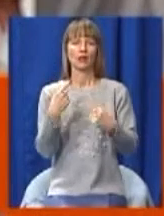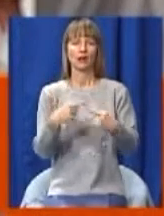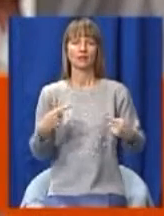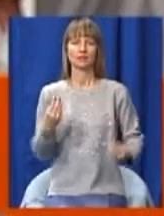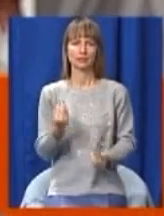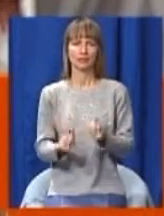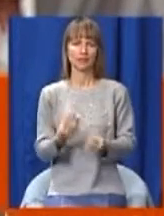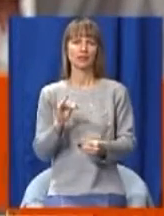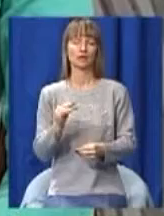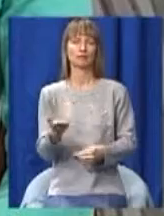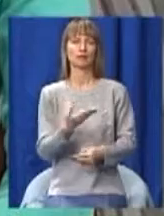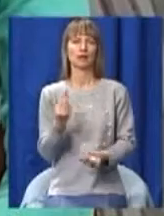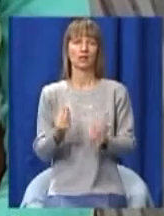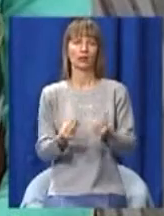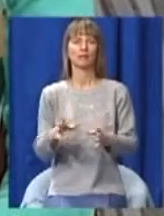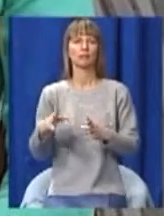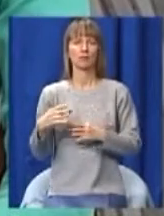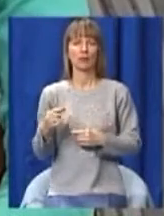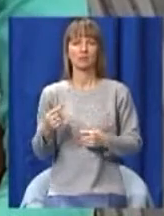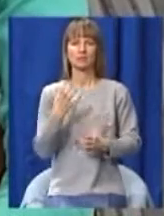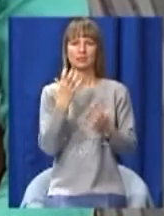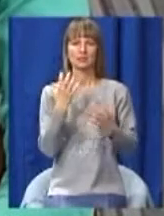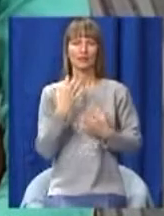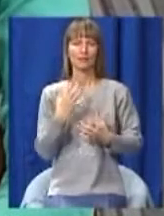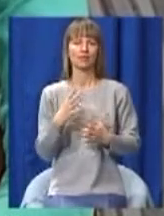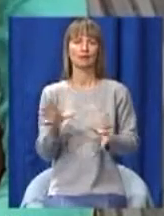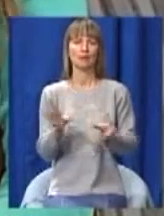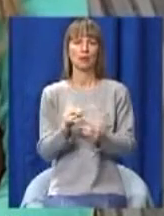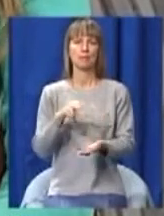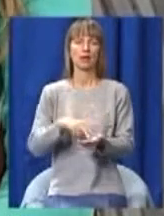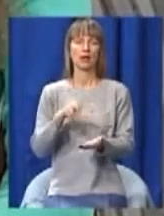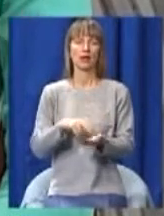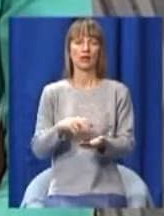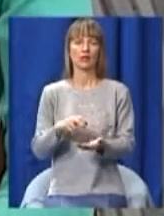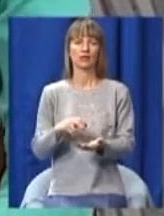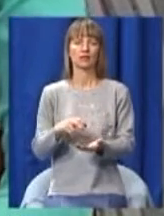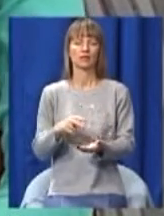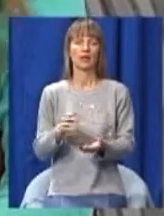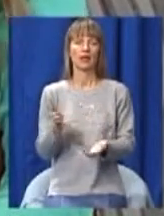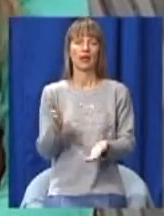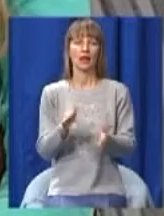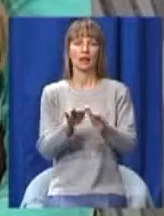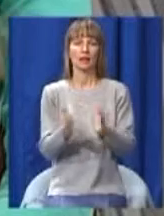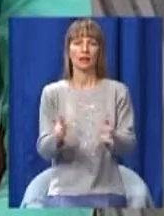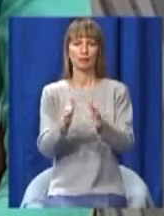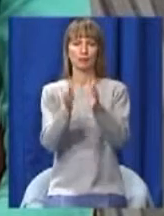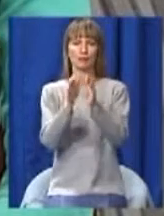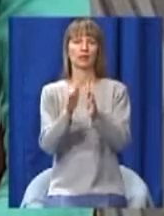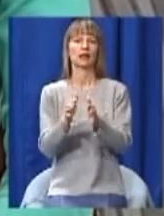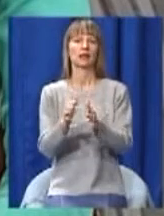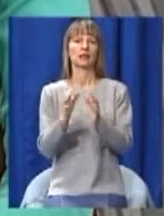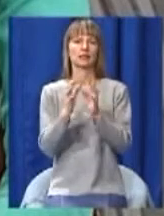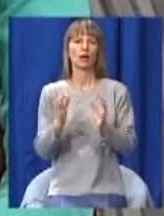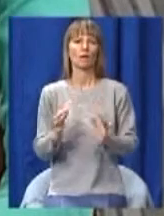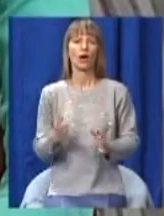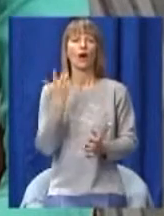ігри, та ми граємо. І зігріваєтесь разом з братиком, так? Так. Пригаєтесь, стрибуєте, ліпите там сніговиків, якщо сніг, звичайно, випаде. Так. А коли снігу